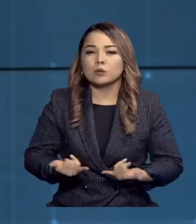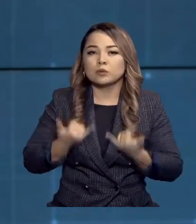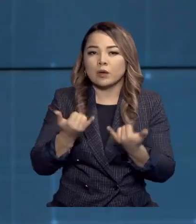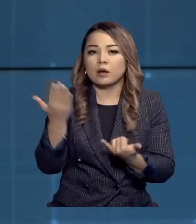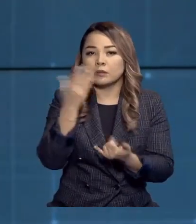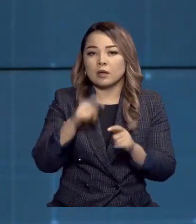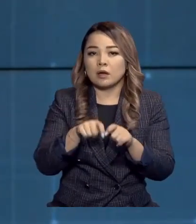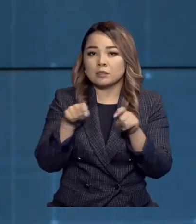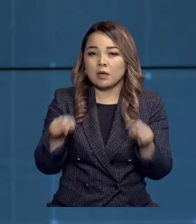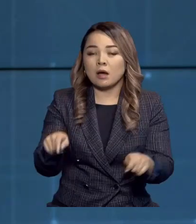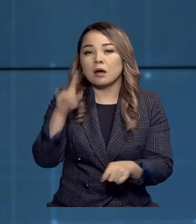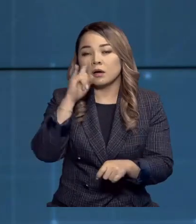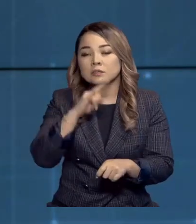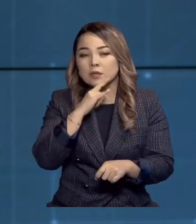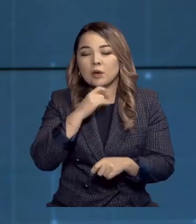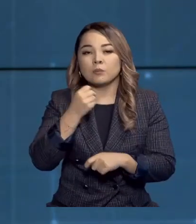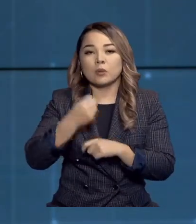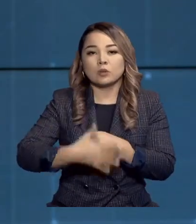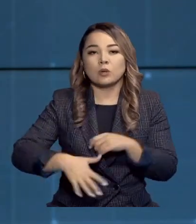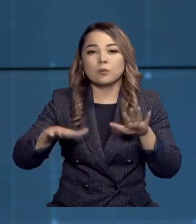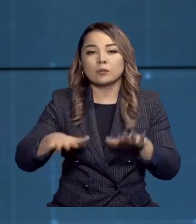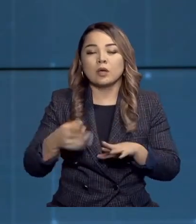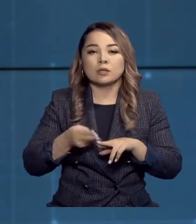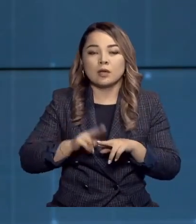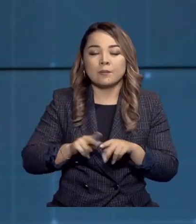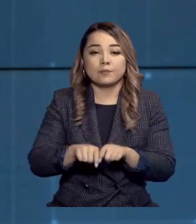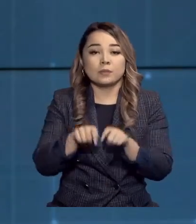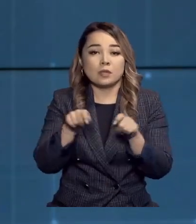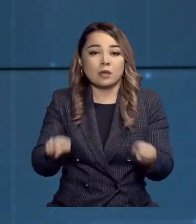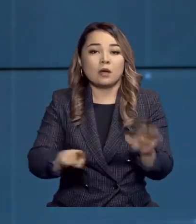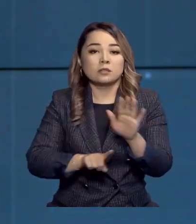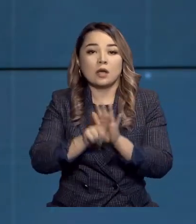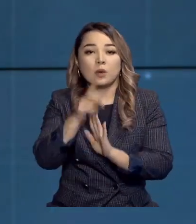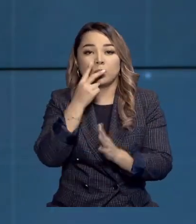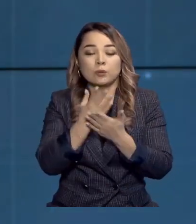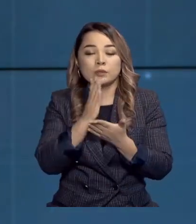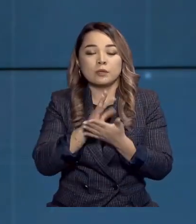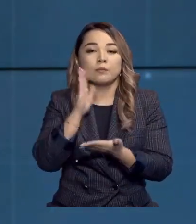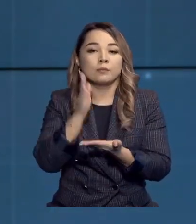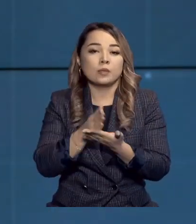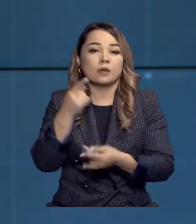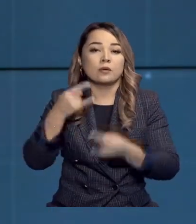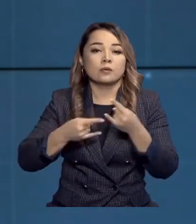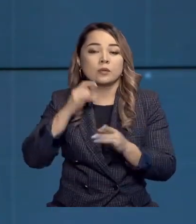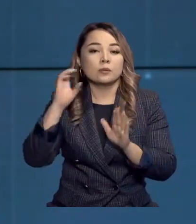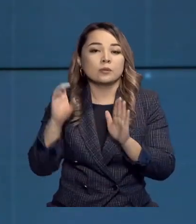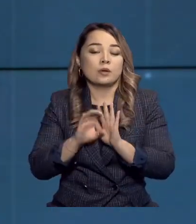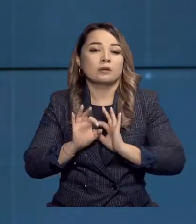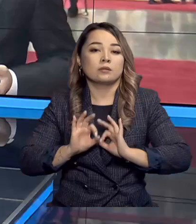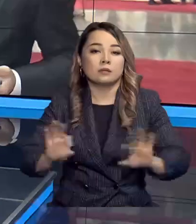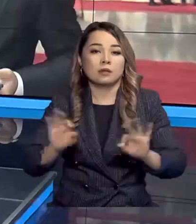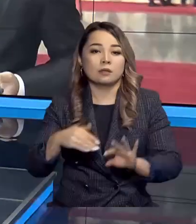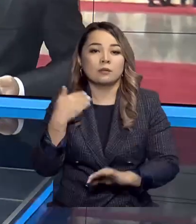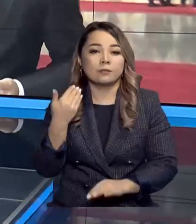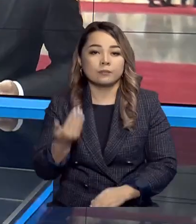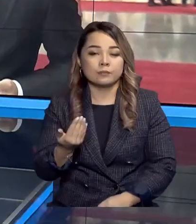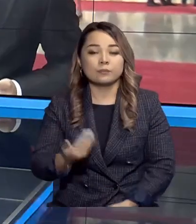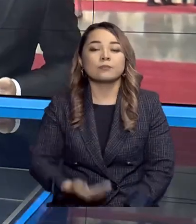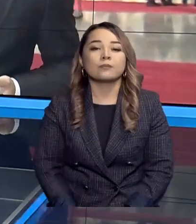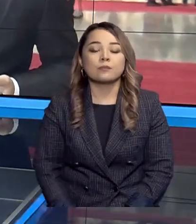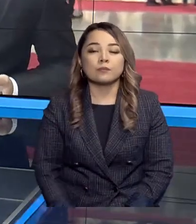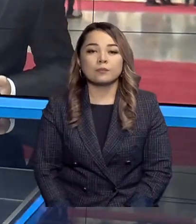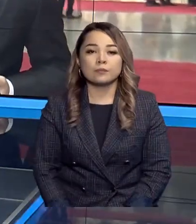қазір Қазмедиа орталығында осы сериалдардың тұсаукесер рәсімі басталып жатыр. Оған әріптесім Шерхан Жамбылұлы да қатысуда. Қайырлы күн,